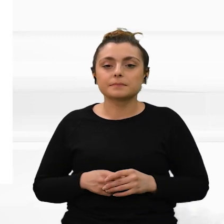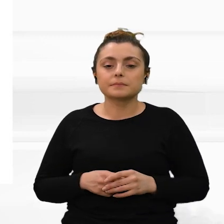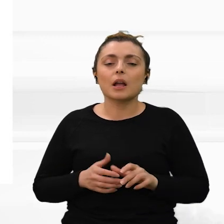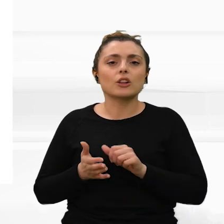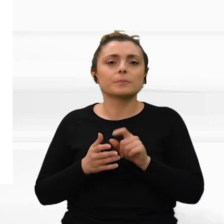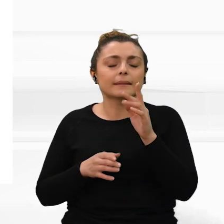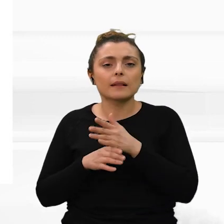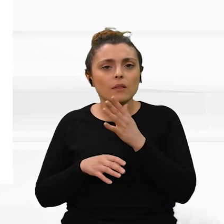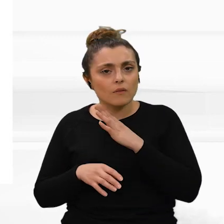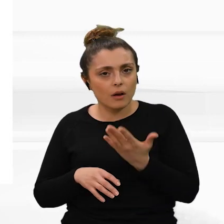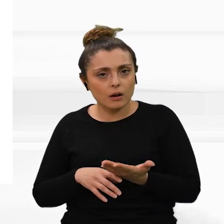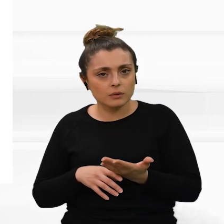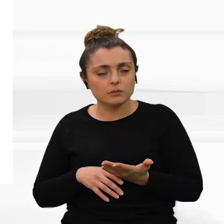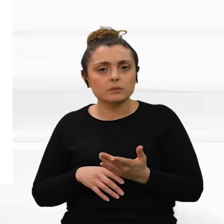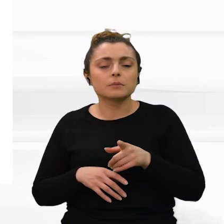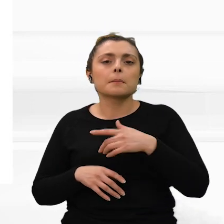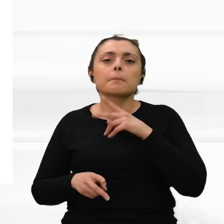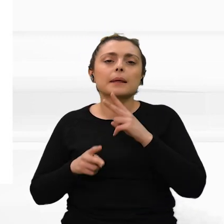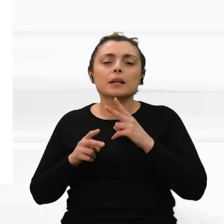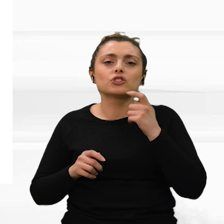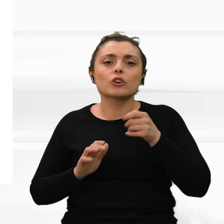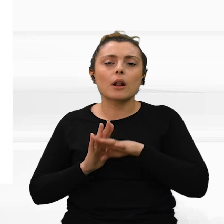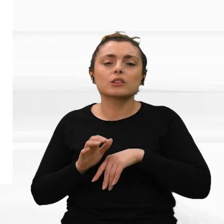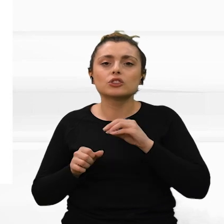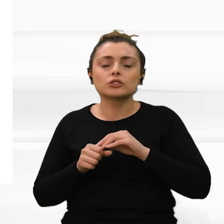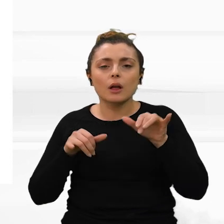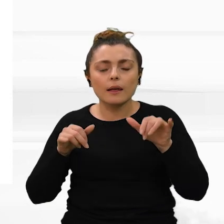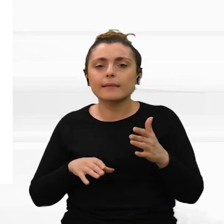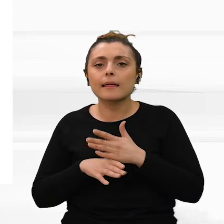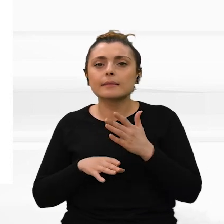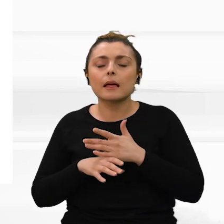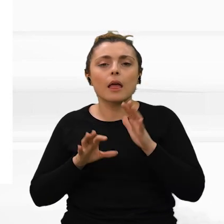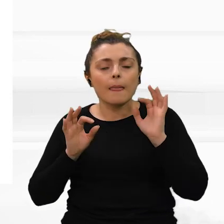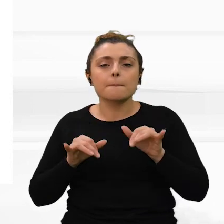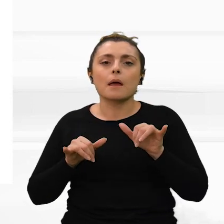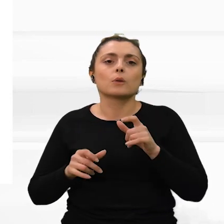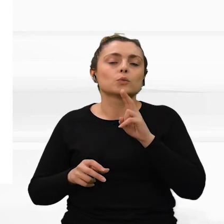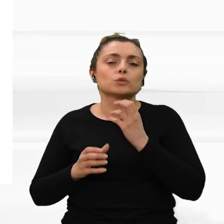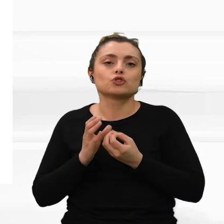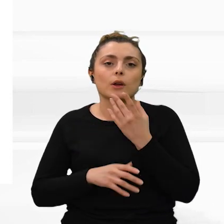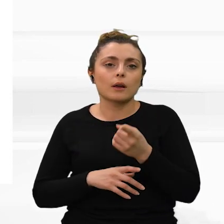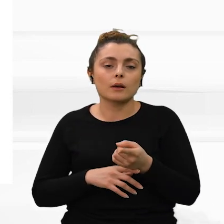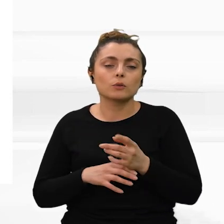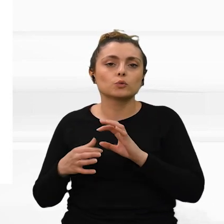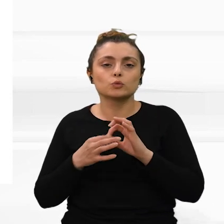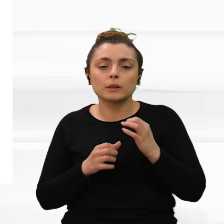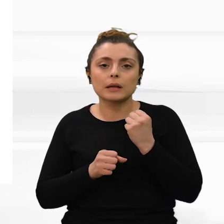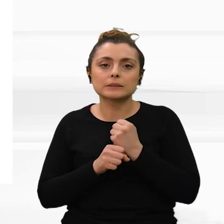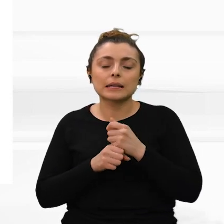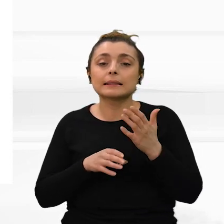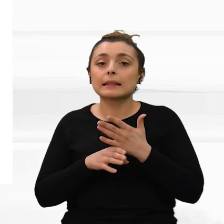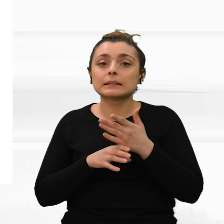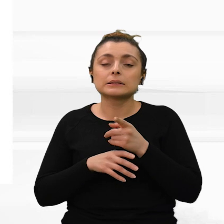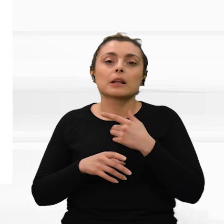Her şeyin bir nedeni vardır ve belirli koşullar içinde aynı nedenler daima aynı sonucu doğurur parçada